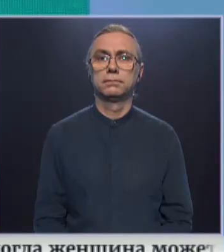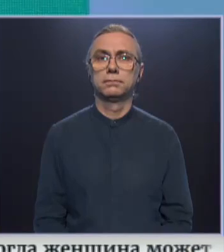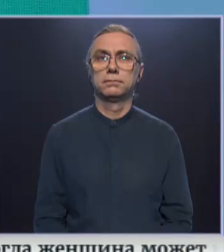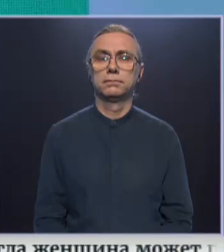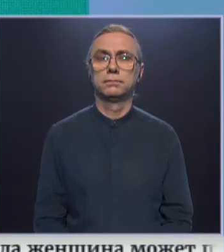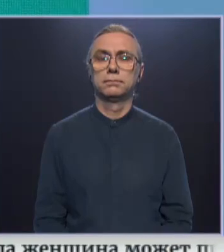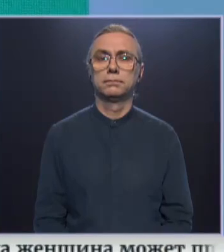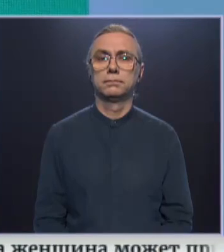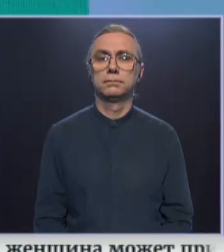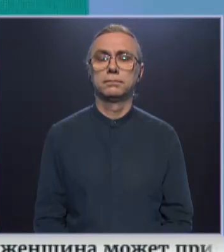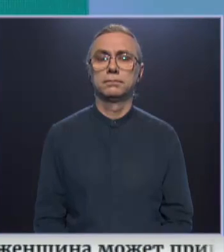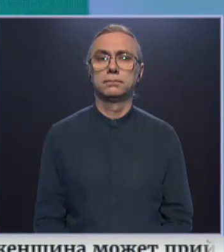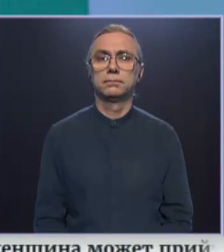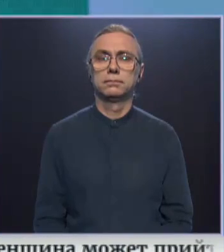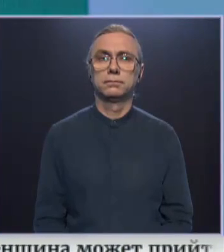Здравствуйте.